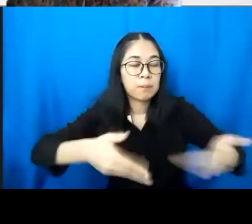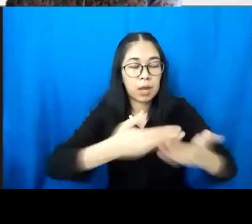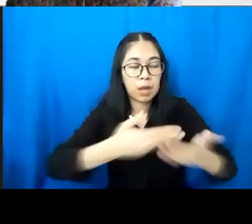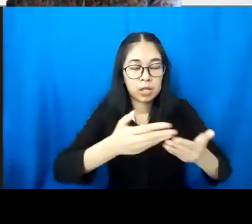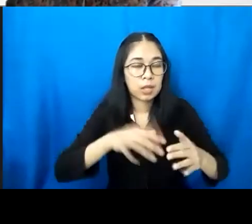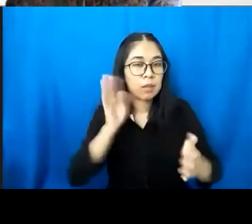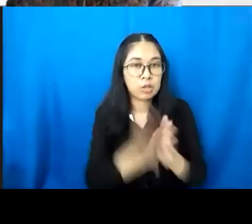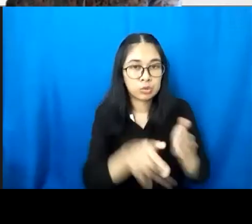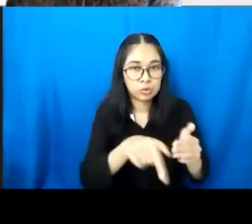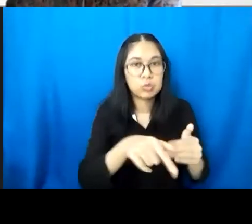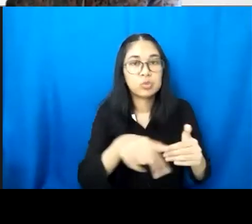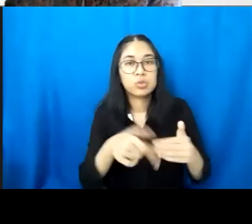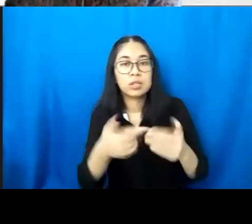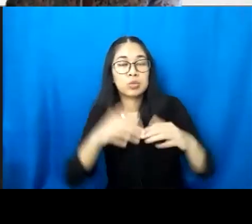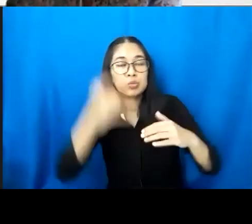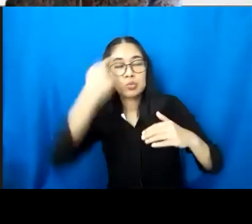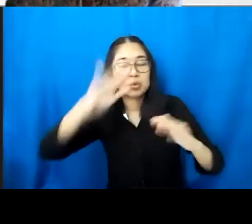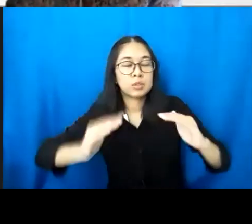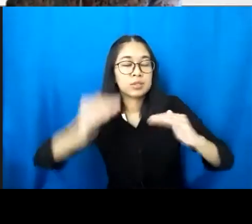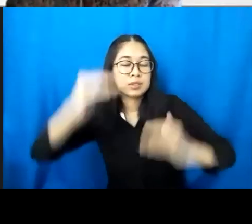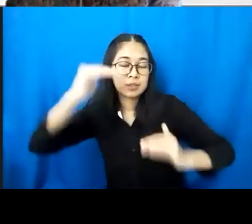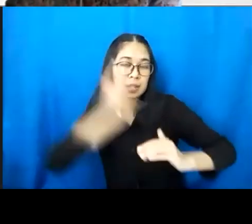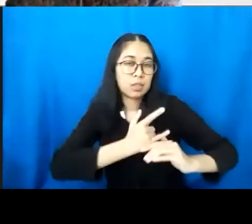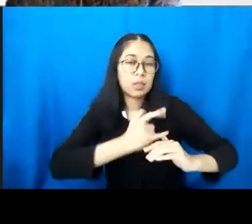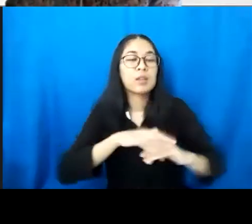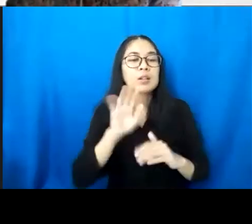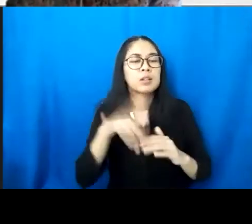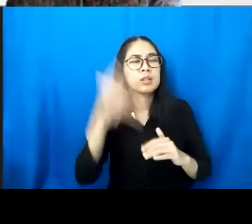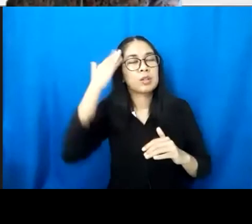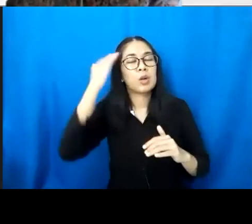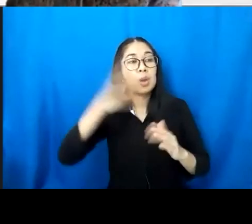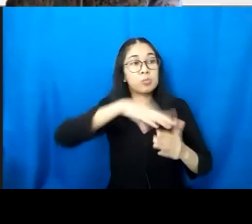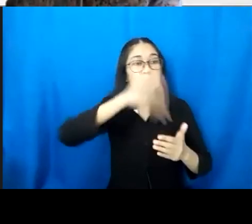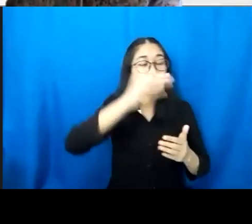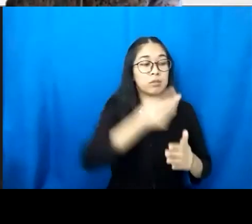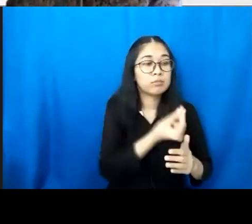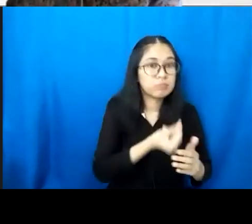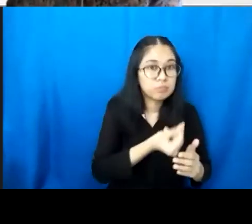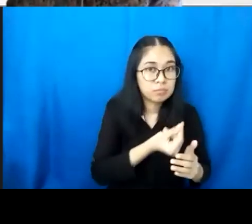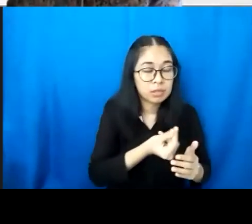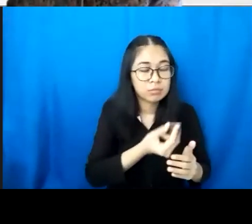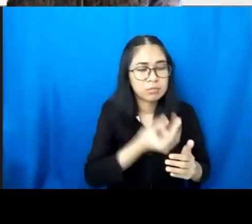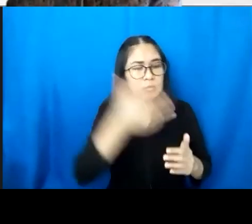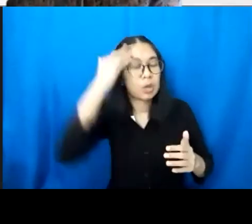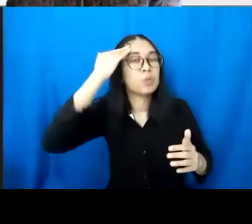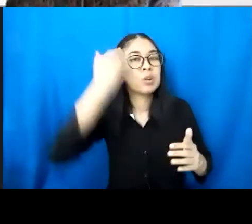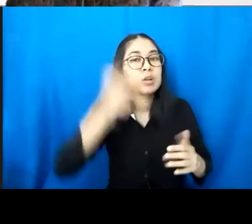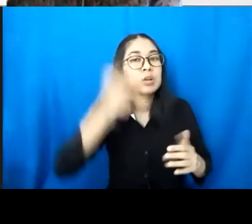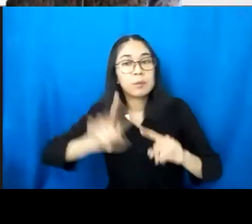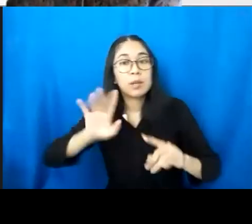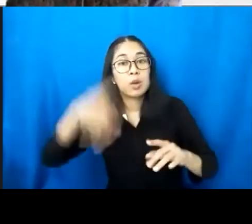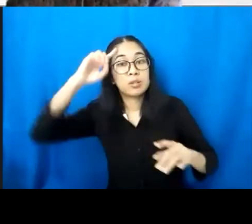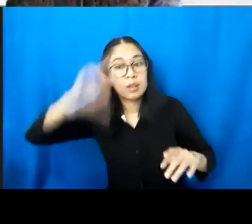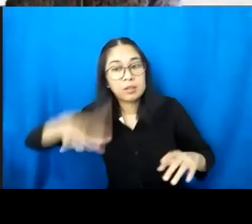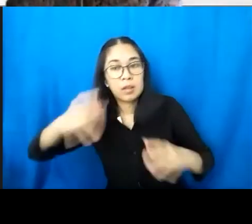atas mungkin kita bisa tahu tadi ya pendanaannya sekian, tapi yang betul-betul sampai ke tingkat lapangan, ke desa, ke masyarakat itu sebetulnya